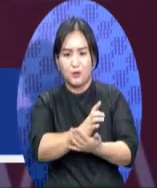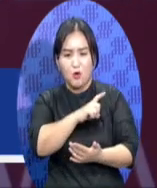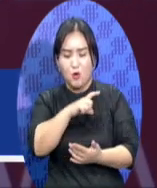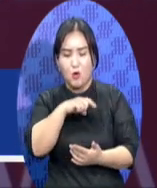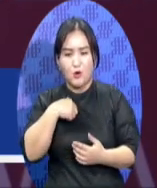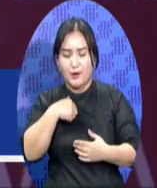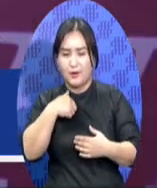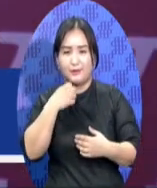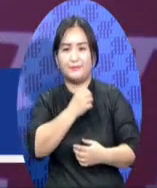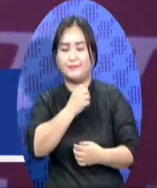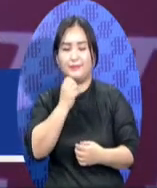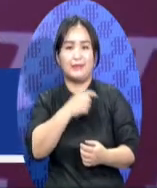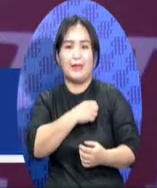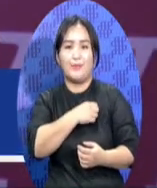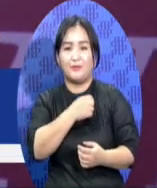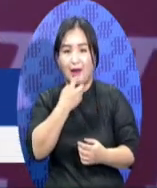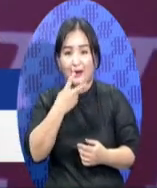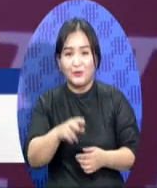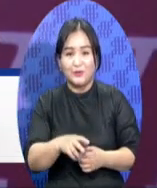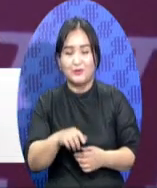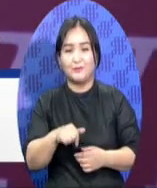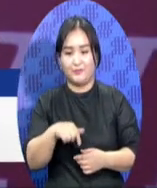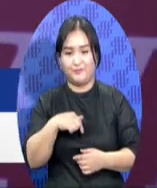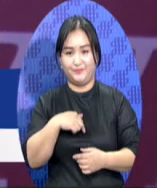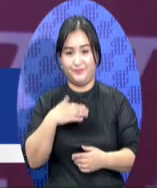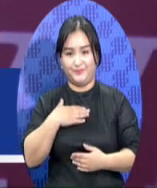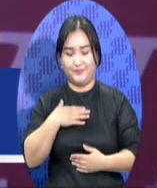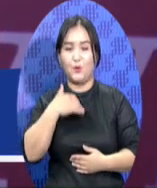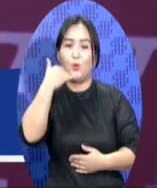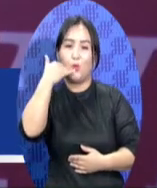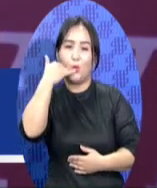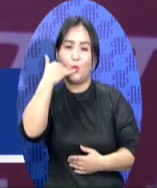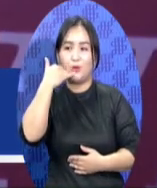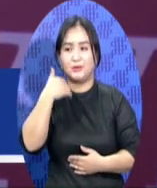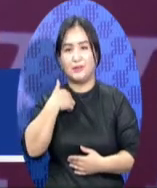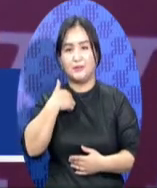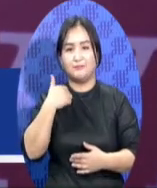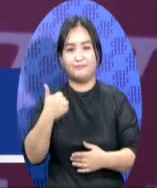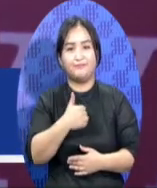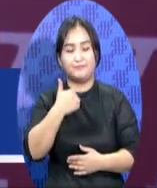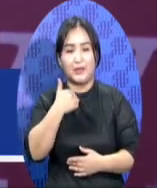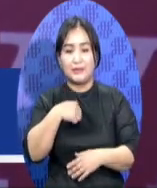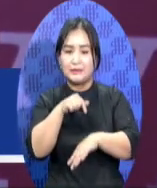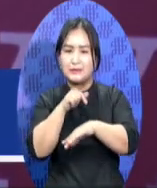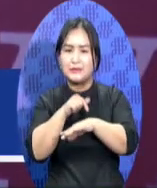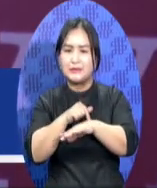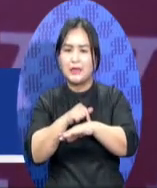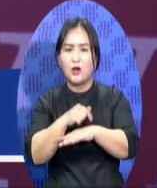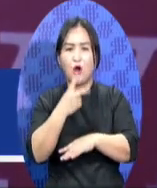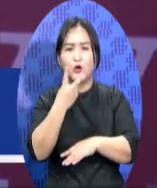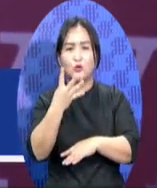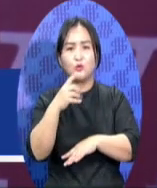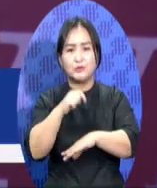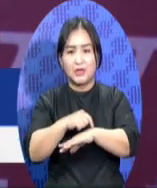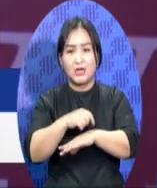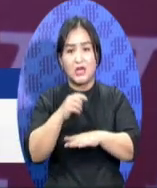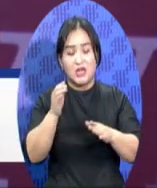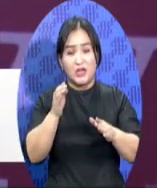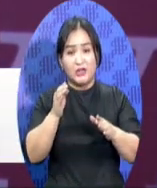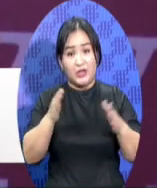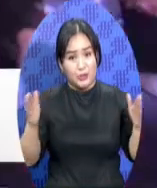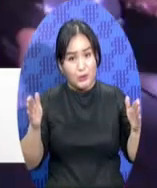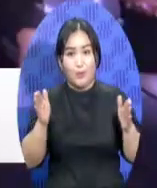гэдгийг харуулсан байна. Бид нар бол нэг уцтаа л өдрийг өнгөрөөдөг. Тийм болохоор бид нар эндээс цаг гэдэг яг юу юм бэ? 24 цаг бид нарт ихгүй баг уу? Бид нар нэг